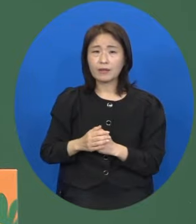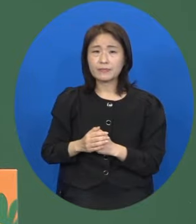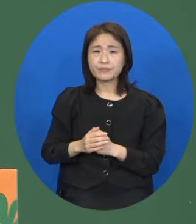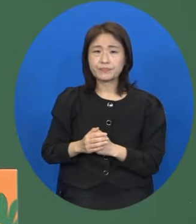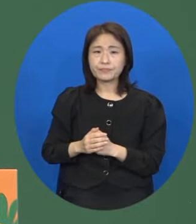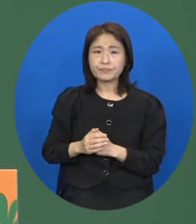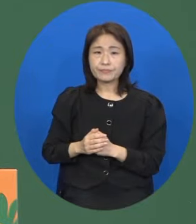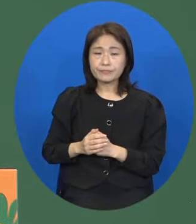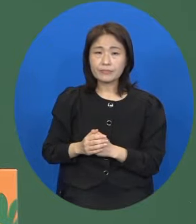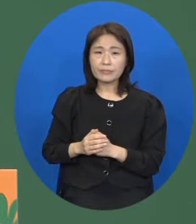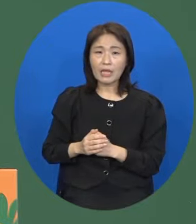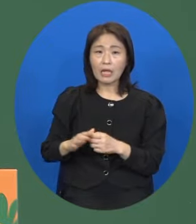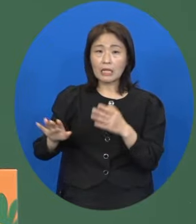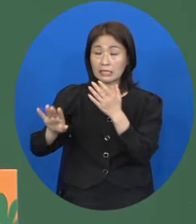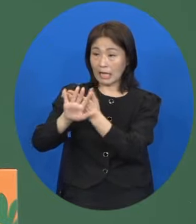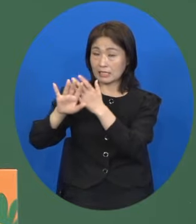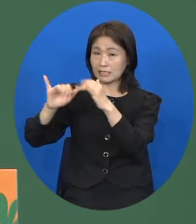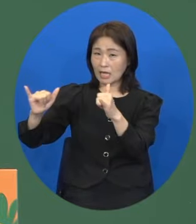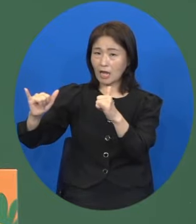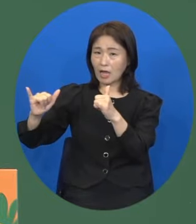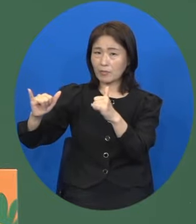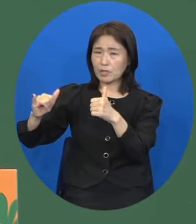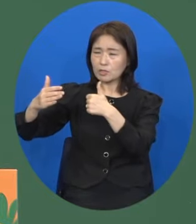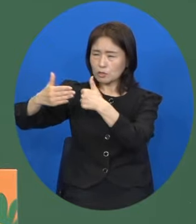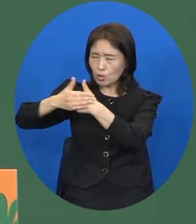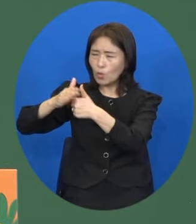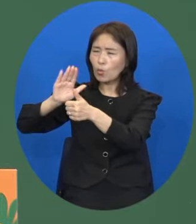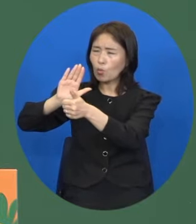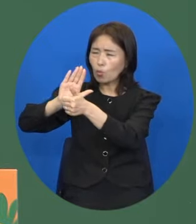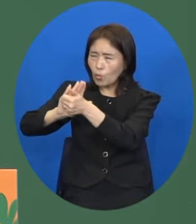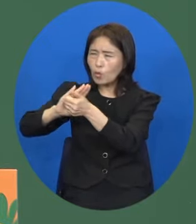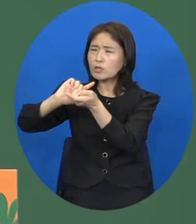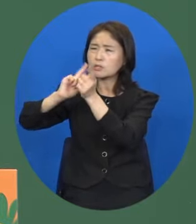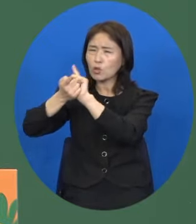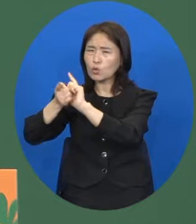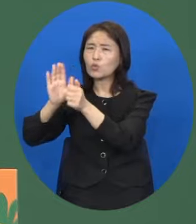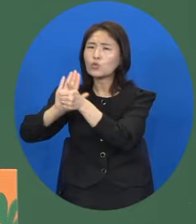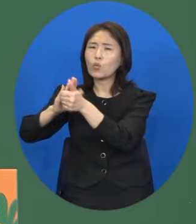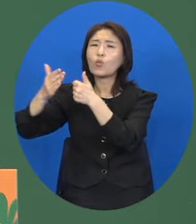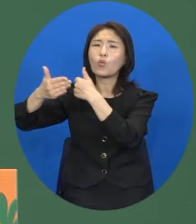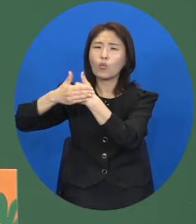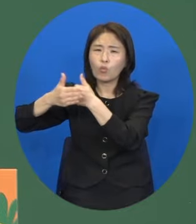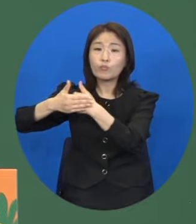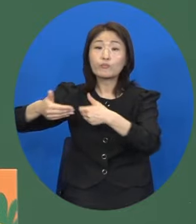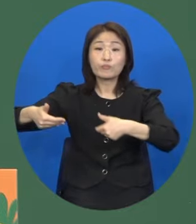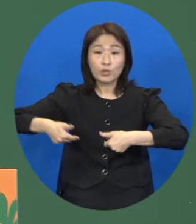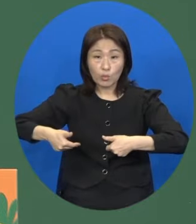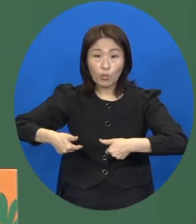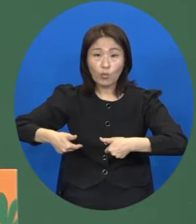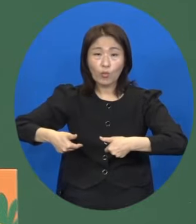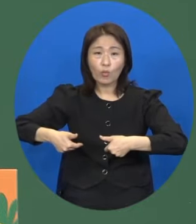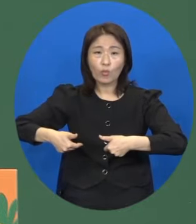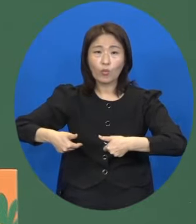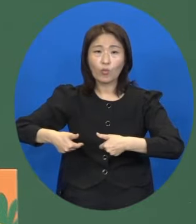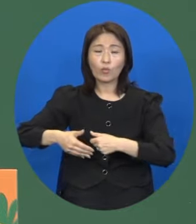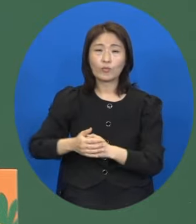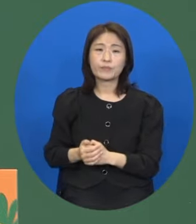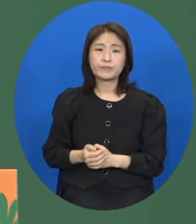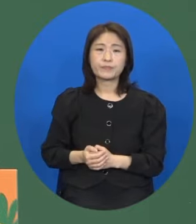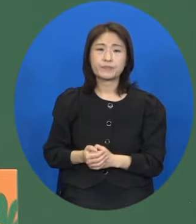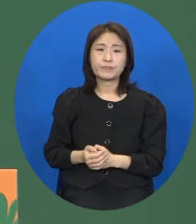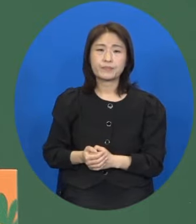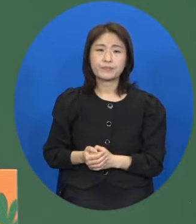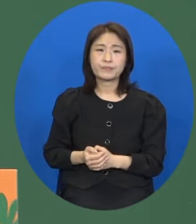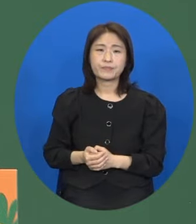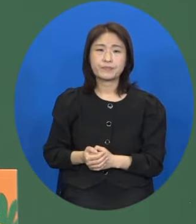의, 식, 주조차도 나 혼자의 힘으로 해결할 수 없습니다. 누군가의 도움을 받아야 합니다. 누군가에게 도움이